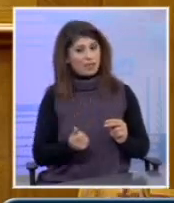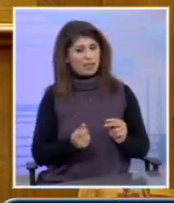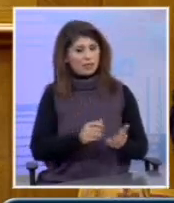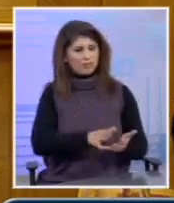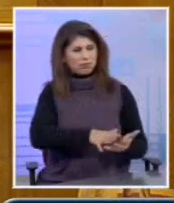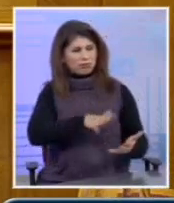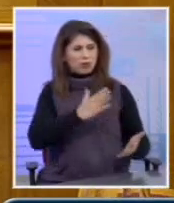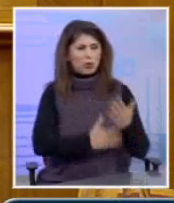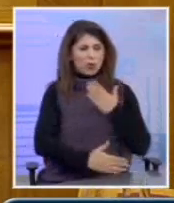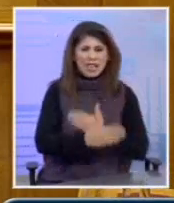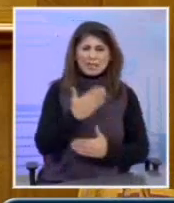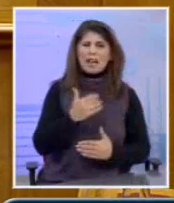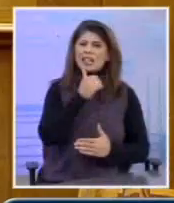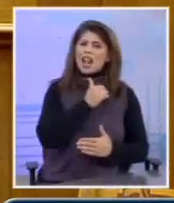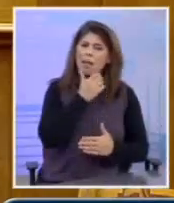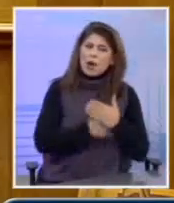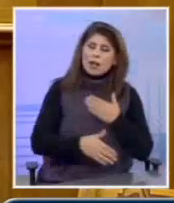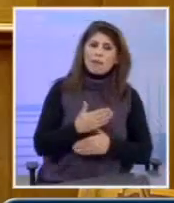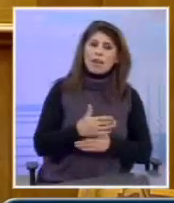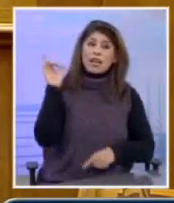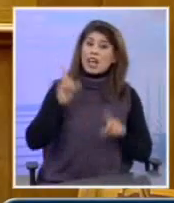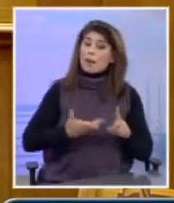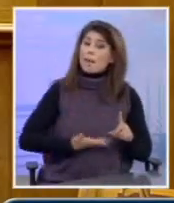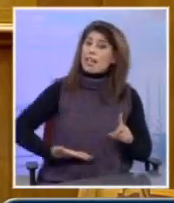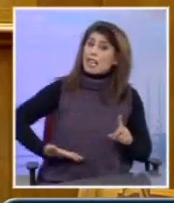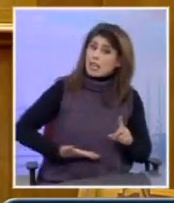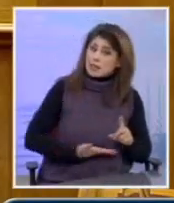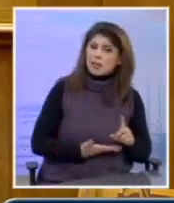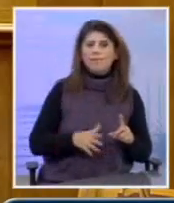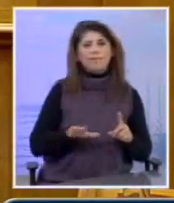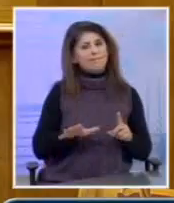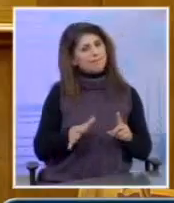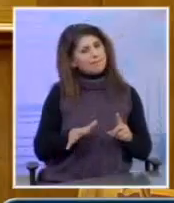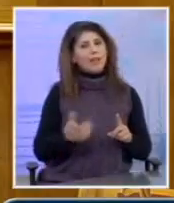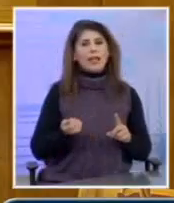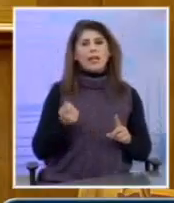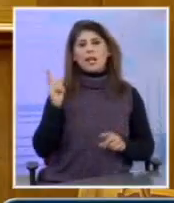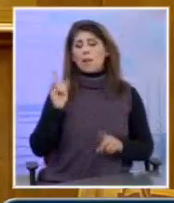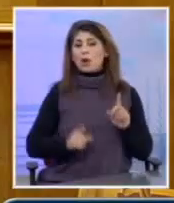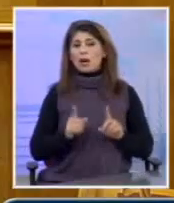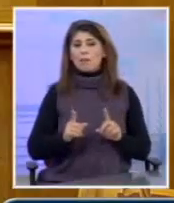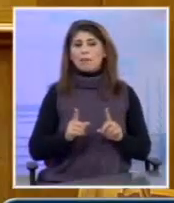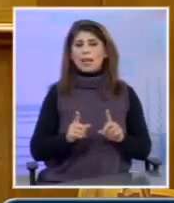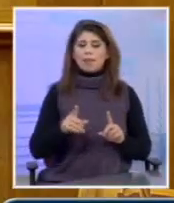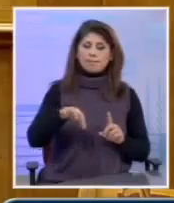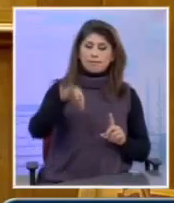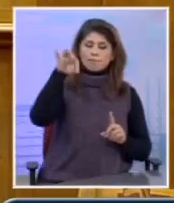στιβαγμένοι, κουρασμένοι, ταλαιπωρισμένοι, κάποιοι από αυτούς πεινασμένοι, μπορεί να γίνουν και κάποια, από κάποια μεμονωμένα